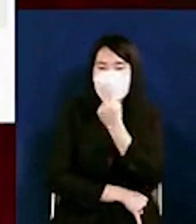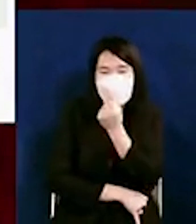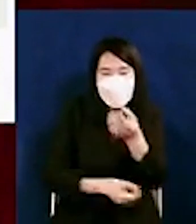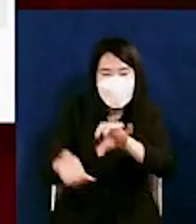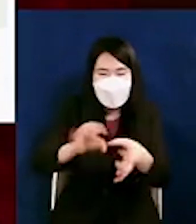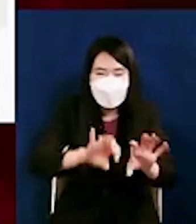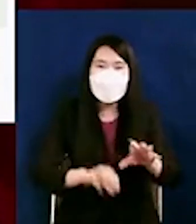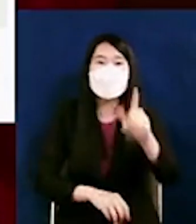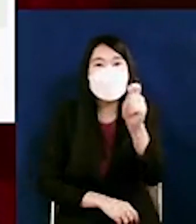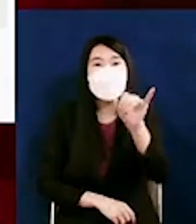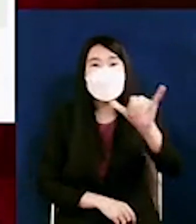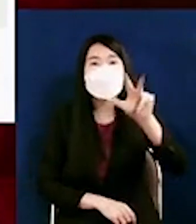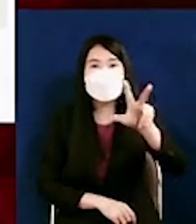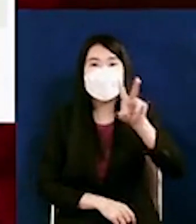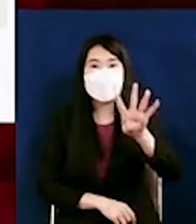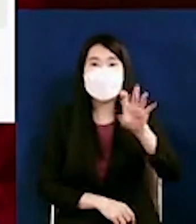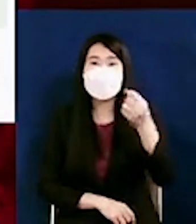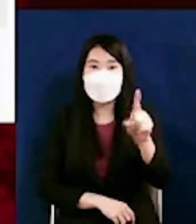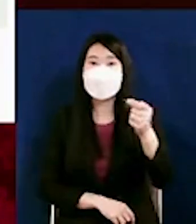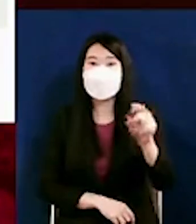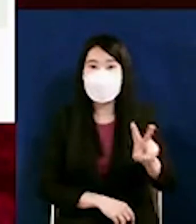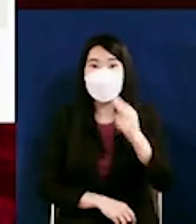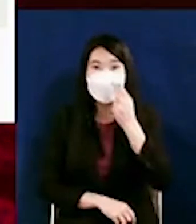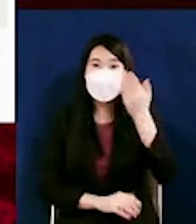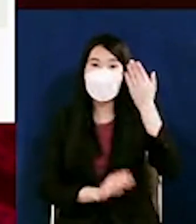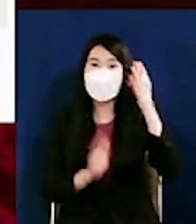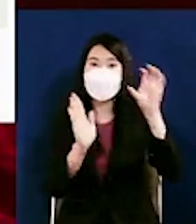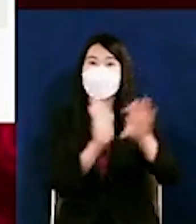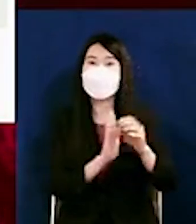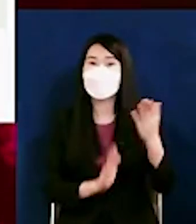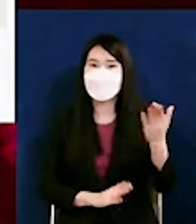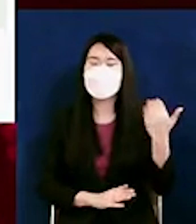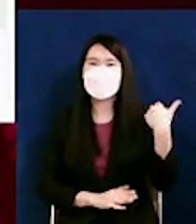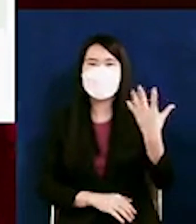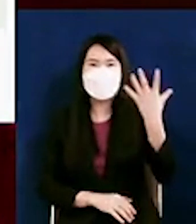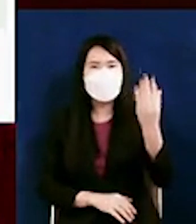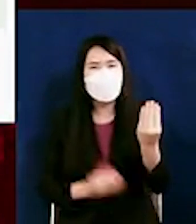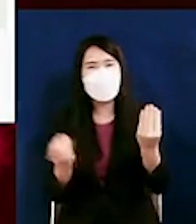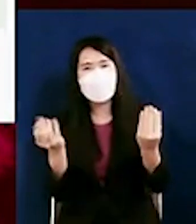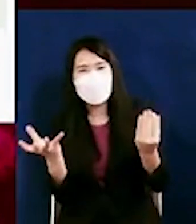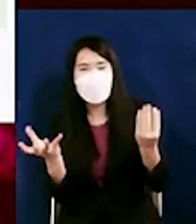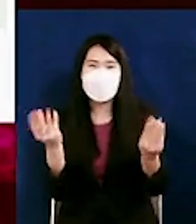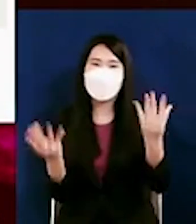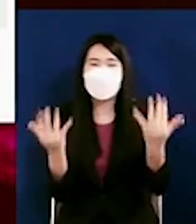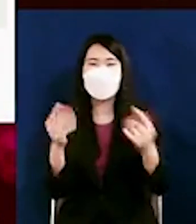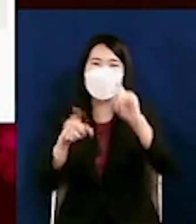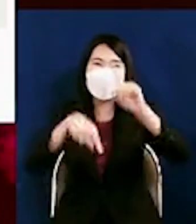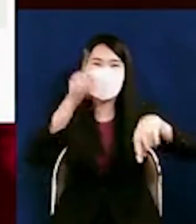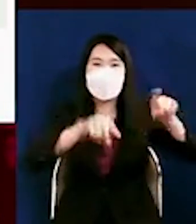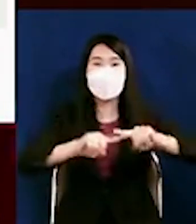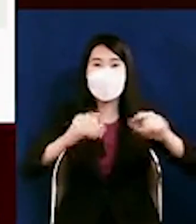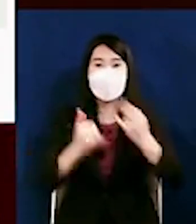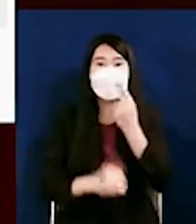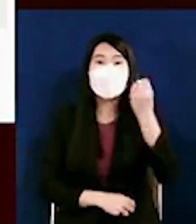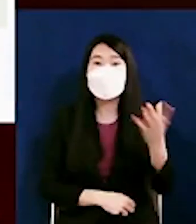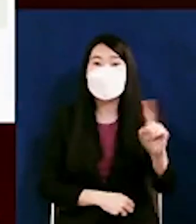AY 3 4 10 11 12ตามที่ท่านเห็นบนจอเนี่ยครับแล้วก็มากบ้างน้อยบ้างแตกต่างกันไปที่เราเจอเยอะหน่